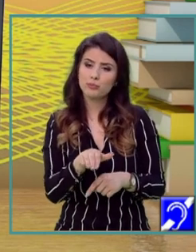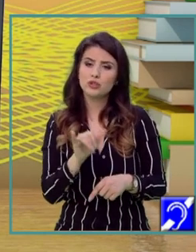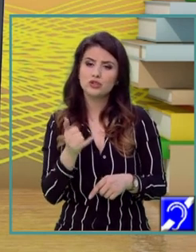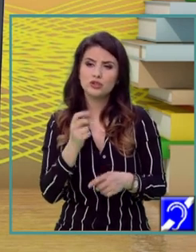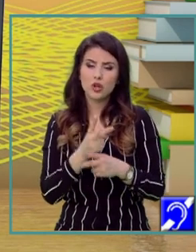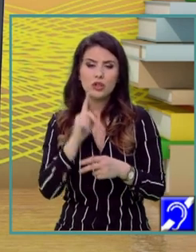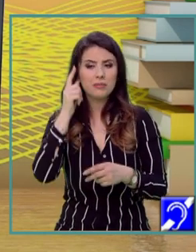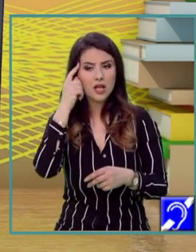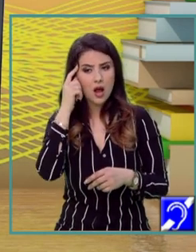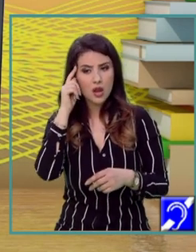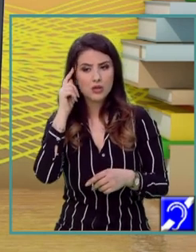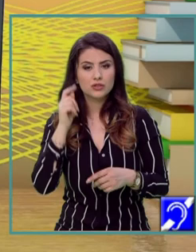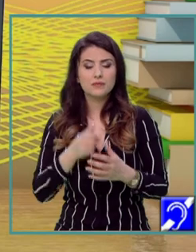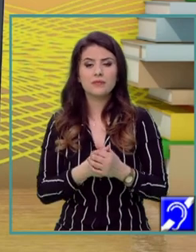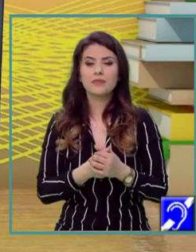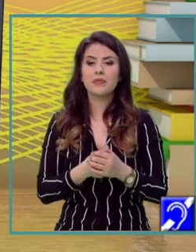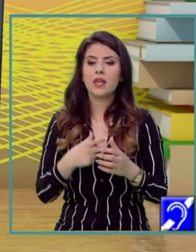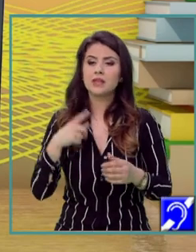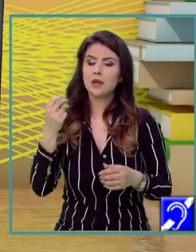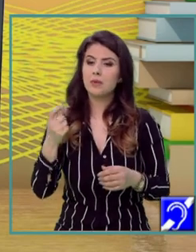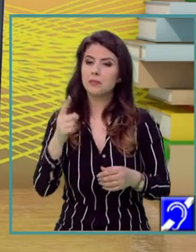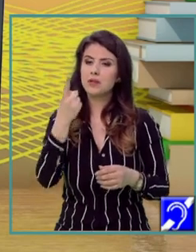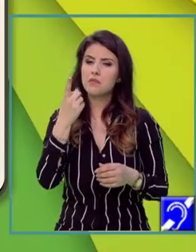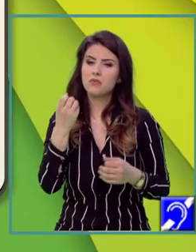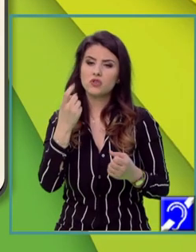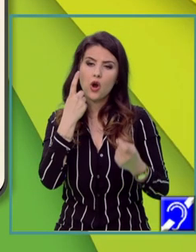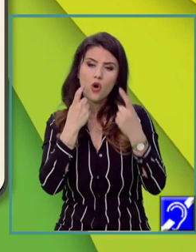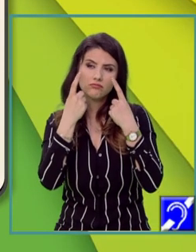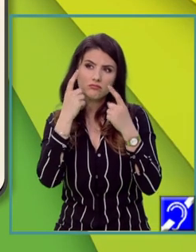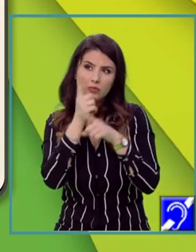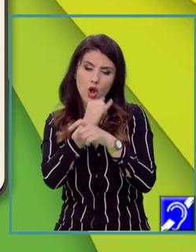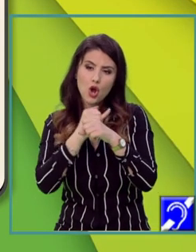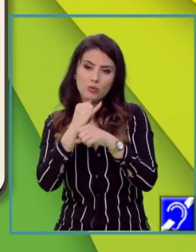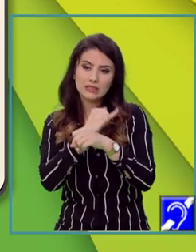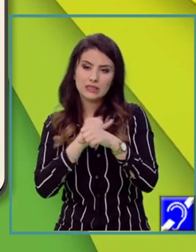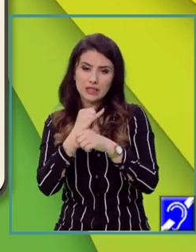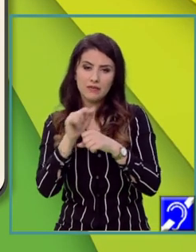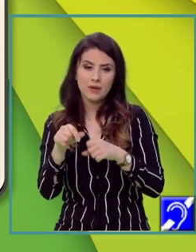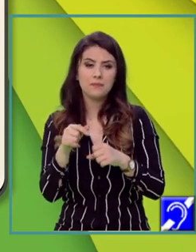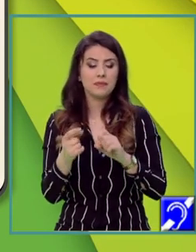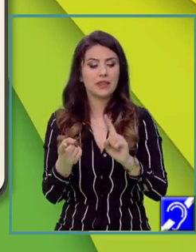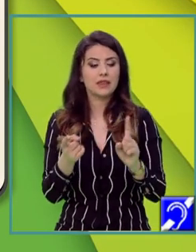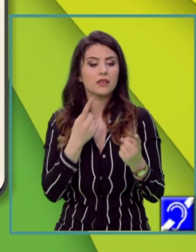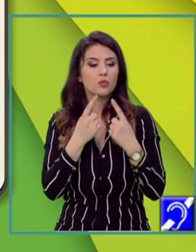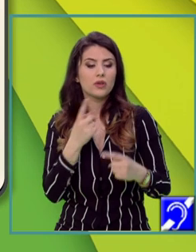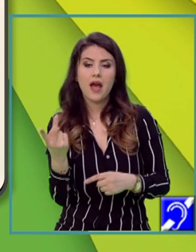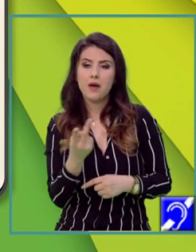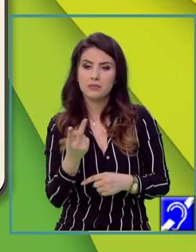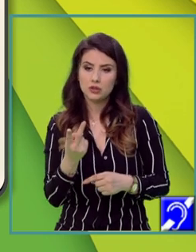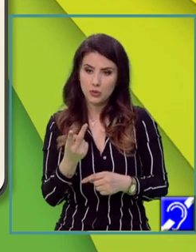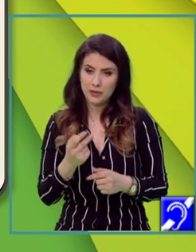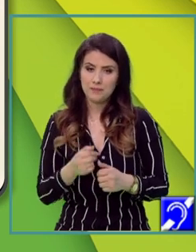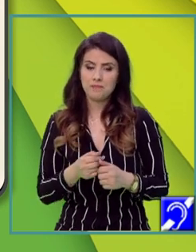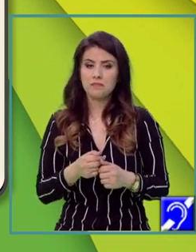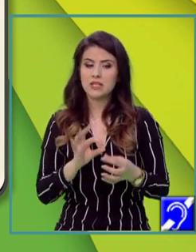psihologic e bine O primă observație în discutarea raportului între cele două timpuri o reprezintă faptul că